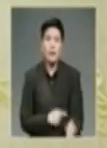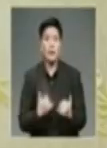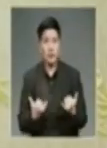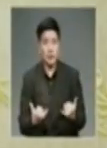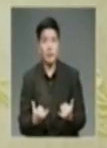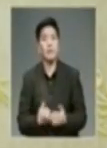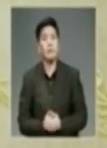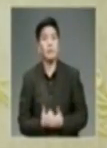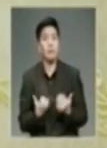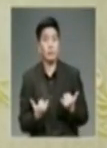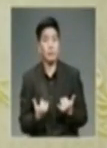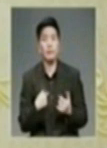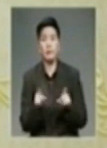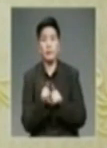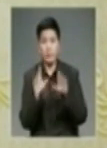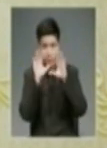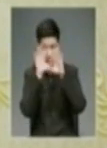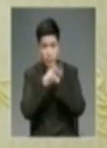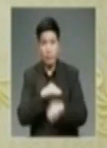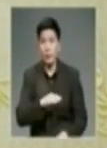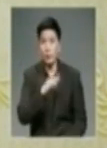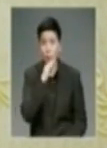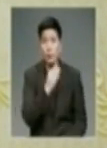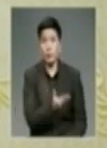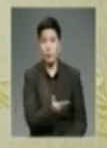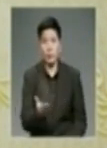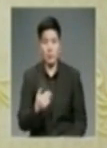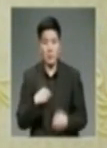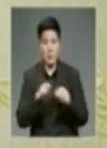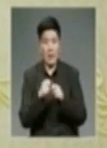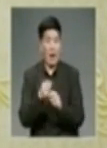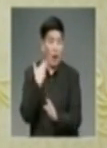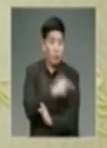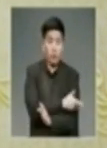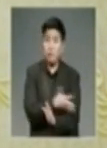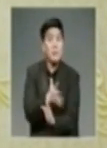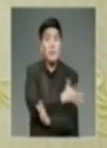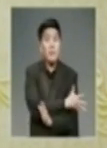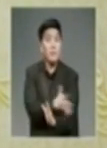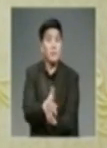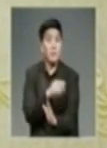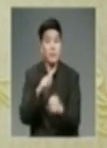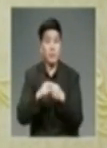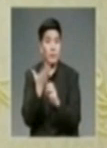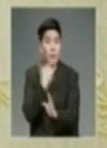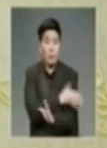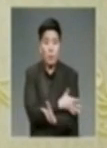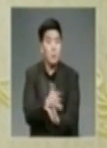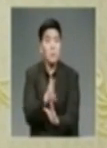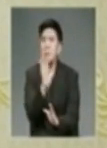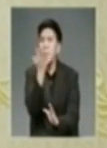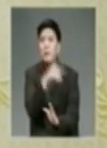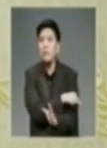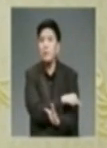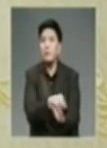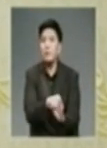นะวันนี้ก็เปรียบเสมือนว่าถ้าเราไม่ต้องแก้ไขของเดิมหรือแก้ไขปัญหาเดิมที่ปล่อยปละละเลยเอาไว้หรือไม่ได้เริ่ม